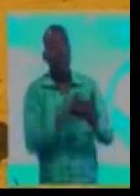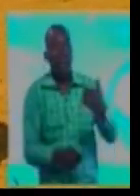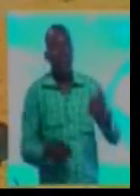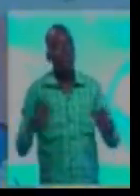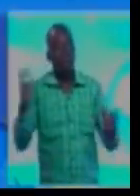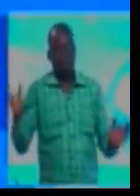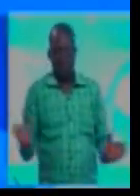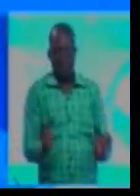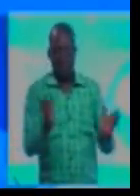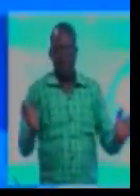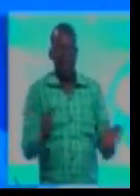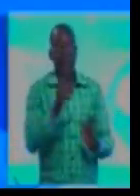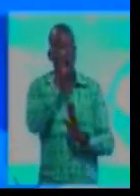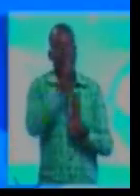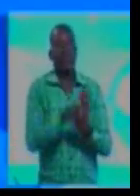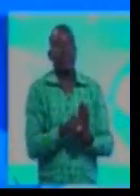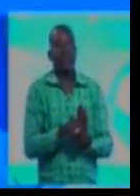d'encouragement.